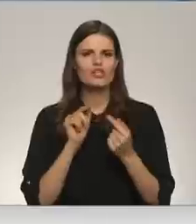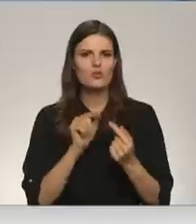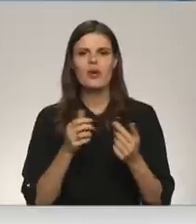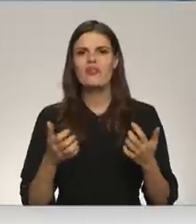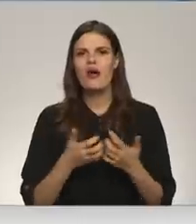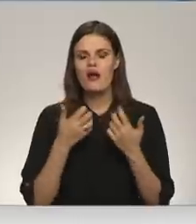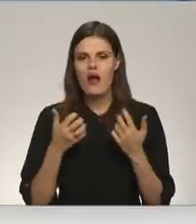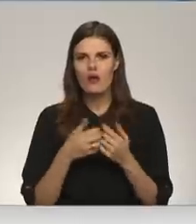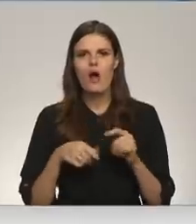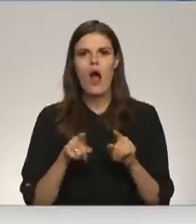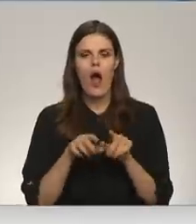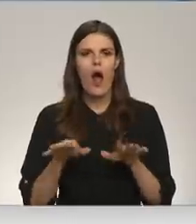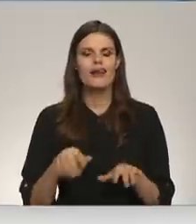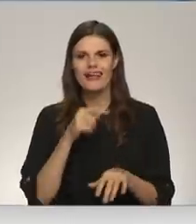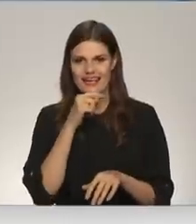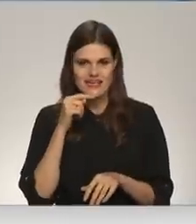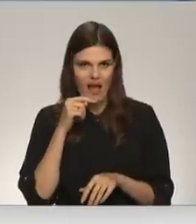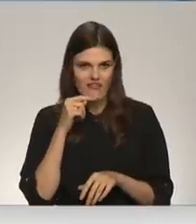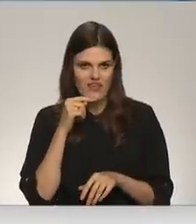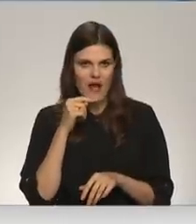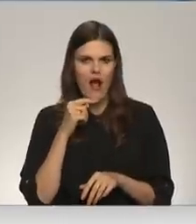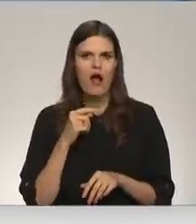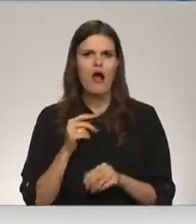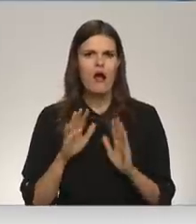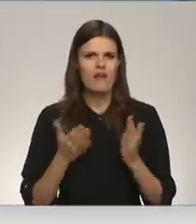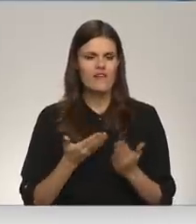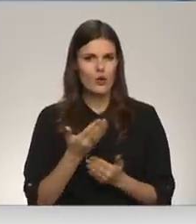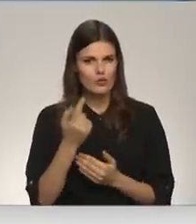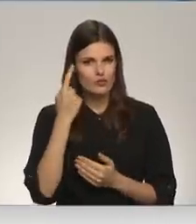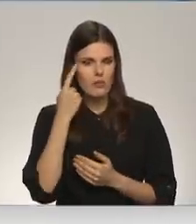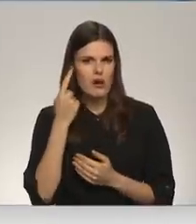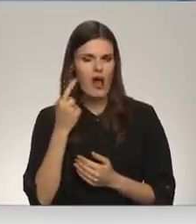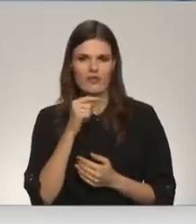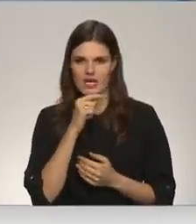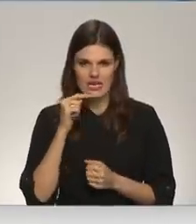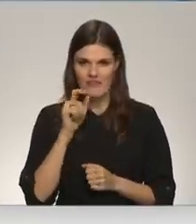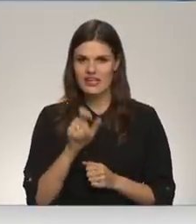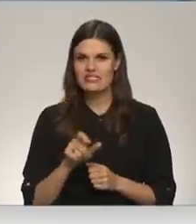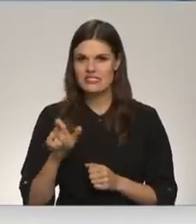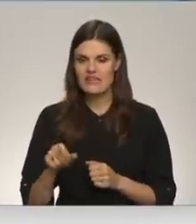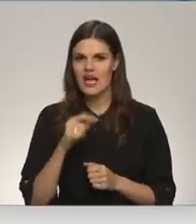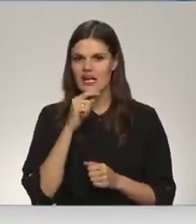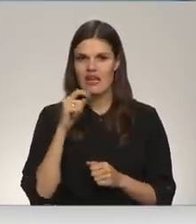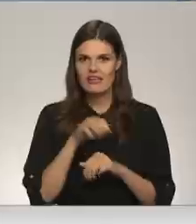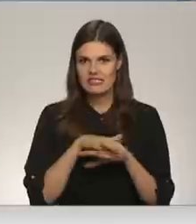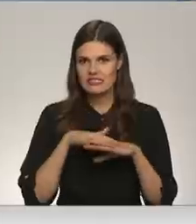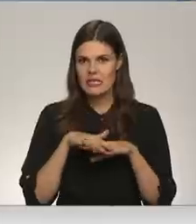karu, tostarp arī pašā Krievijā. Vai jūsuprāt, Krievijas cilvēki, sabiedrība Krievijā